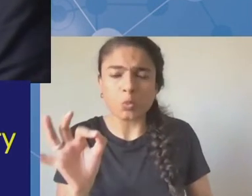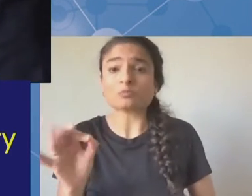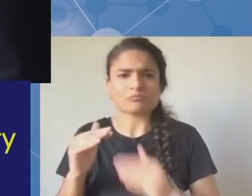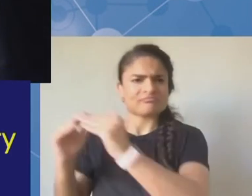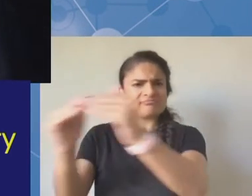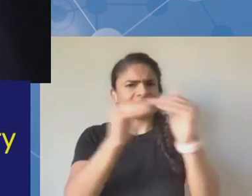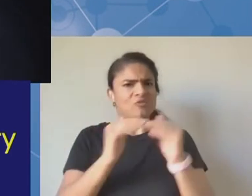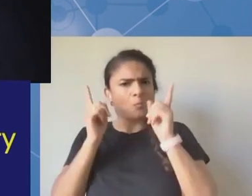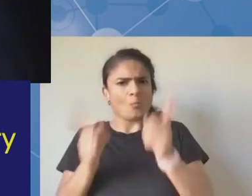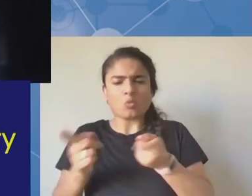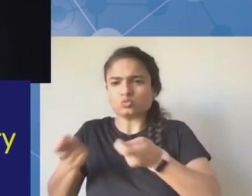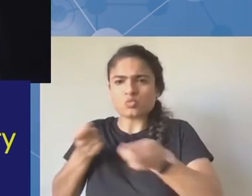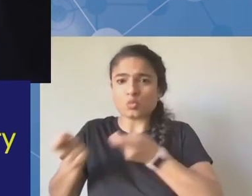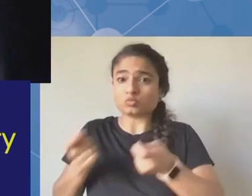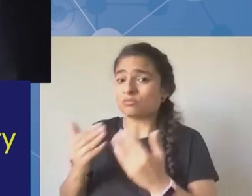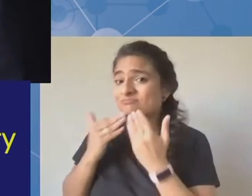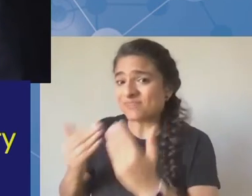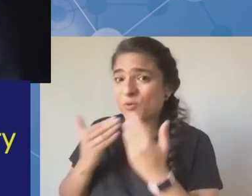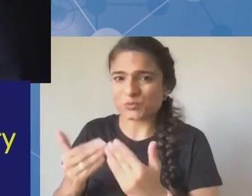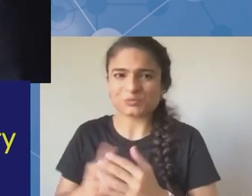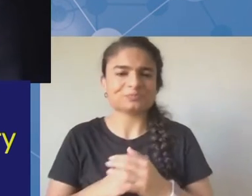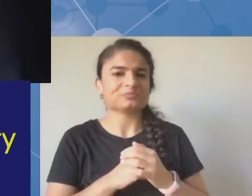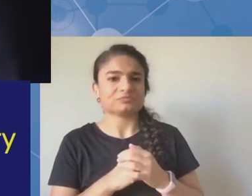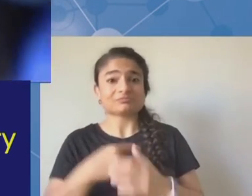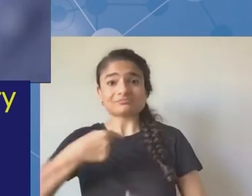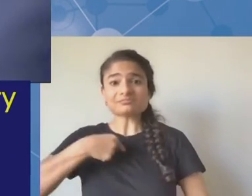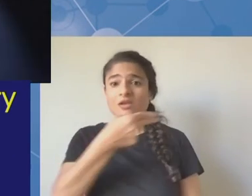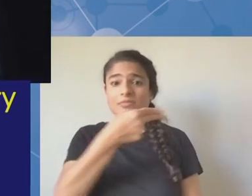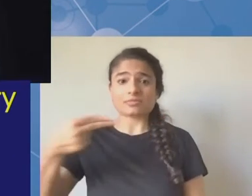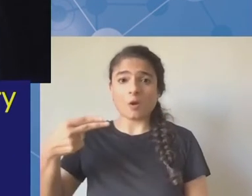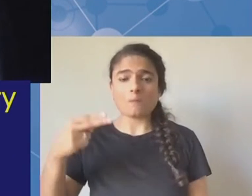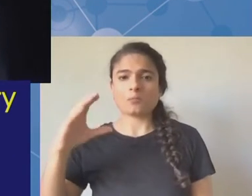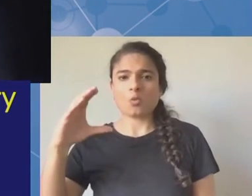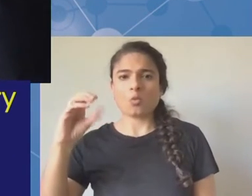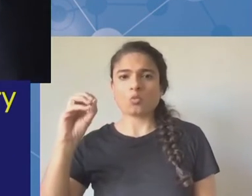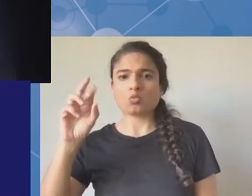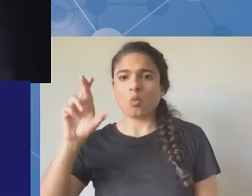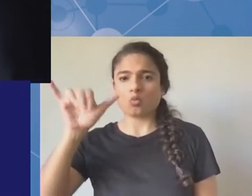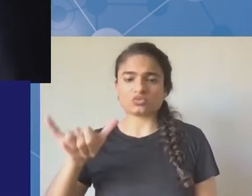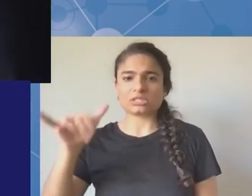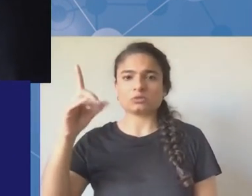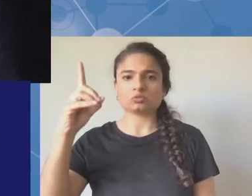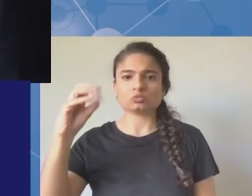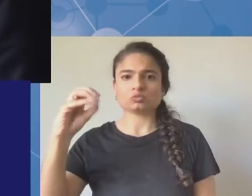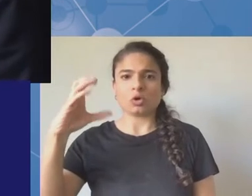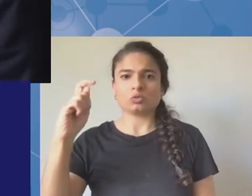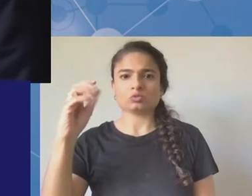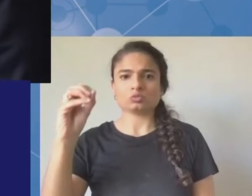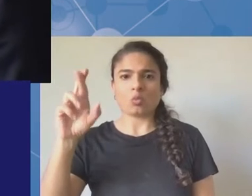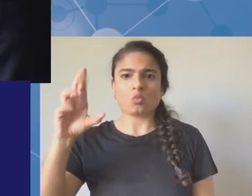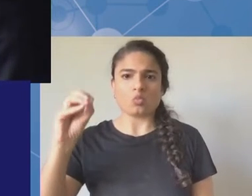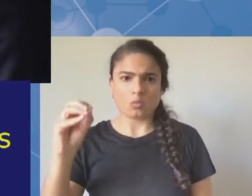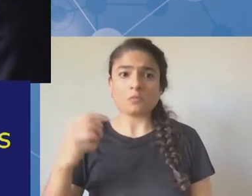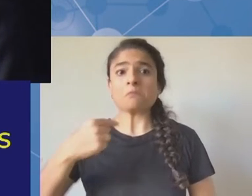Доктор, и я высказываюсь от своего имени, и я представляю также интернет. И спасибо